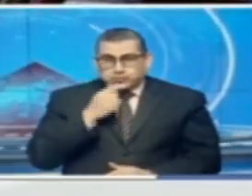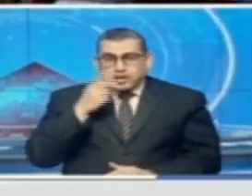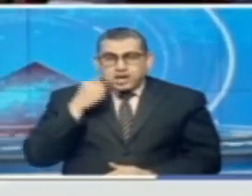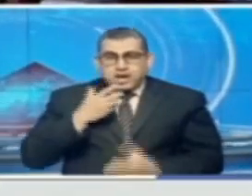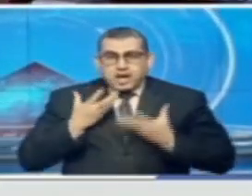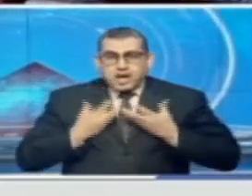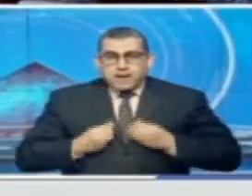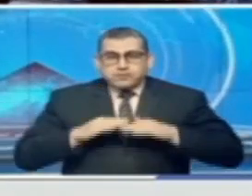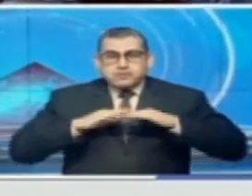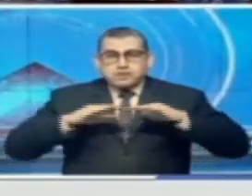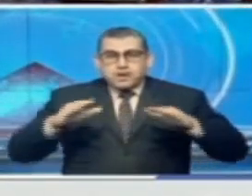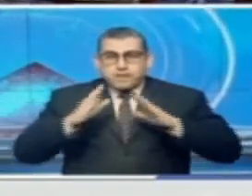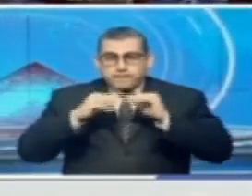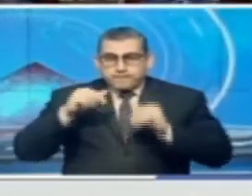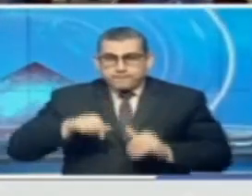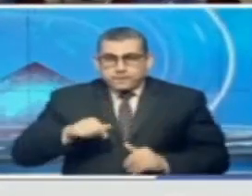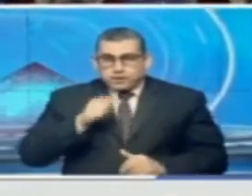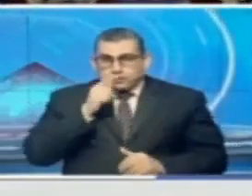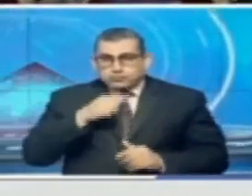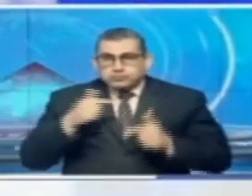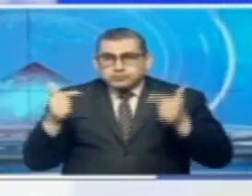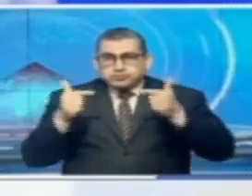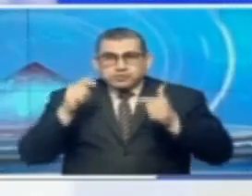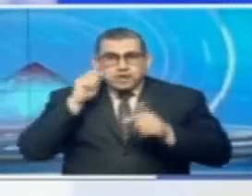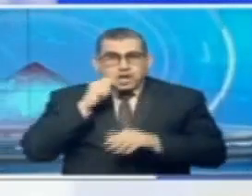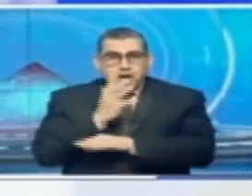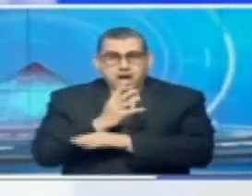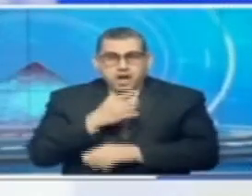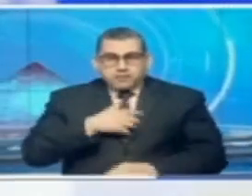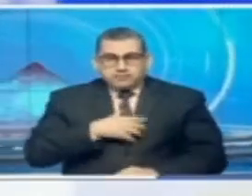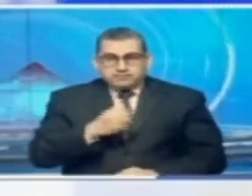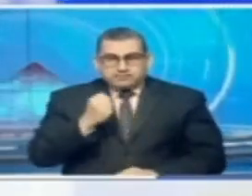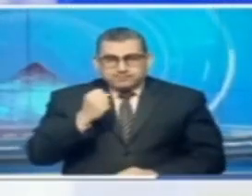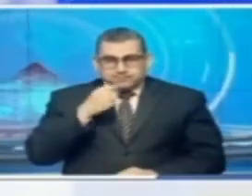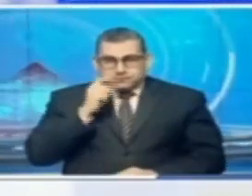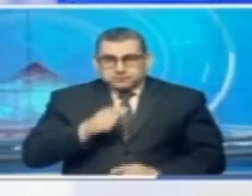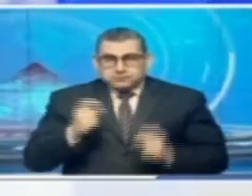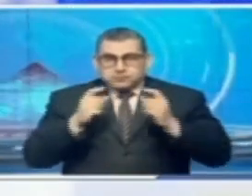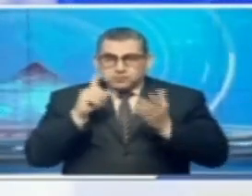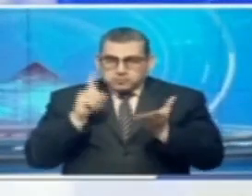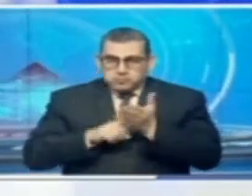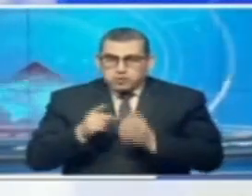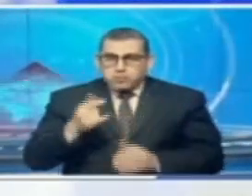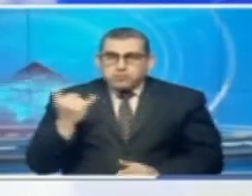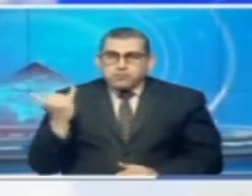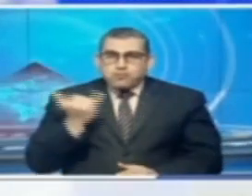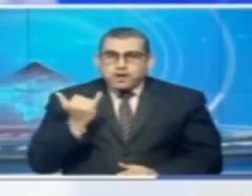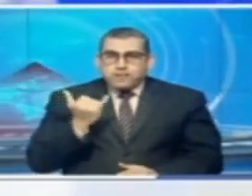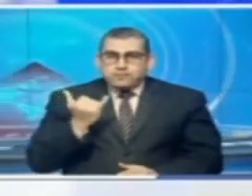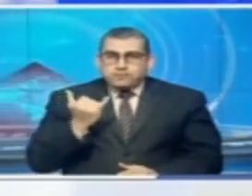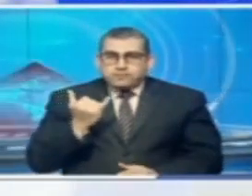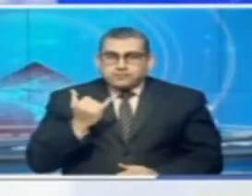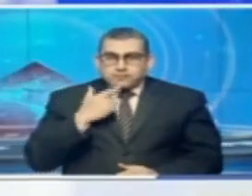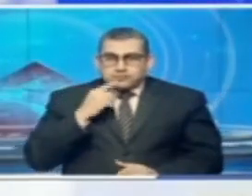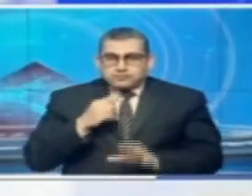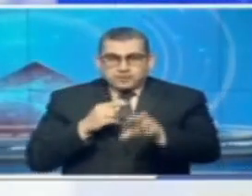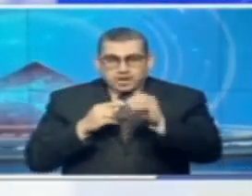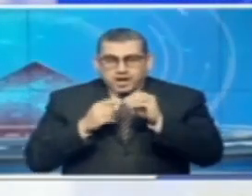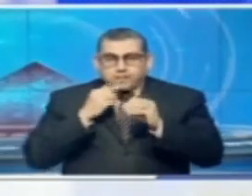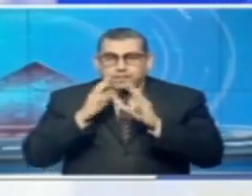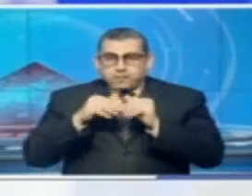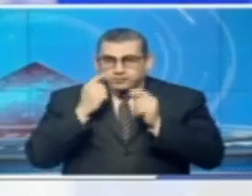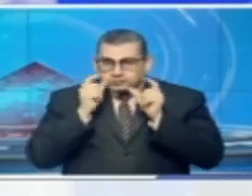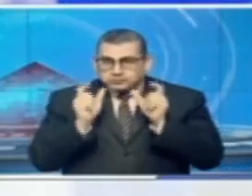واستقرار الوطن ومحاربة الإرهاب البغيض لهو خير دليل على أن معين هذه الأمة